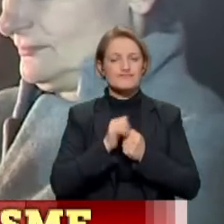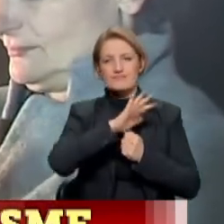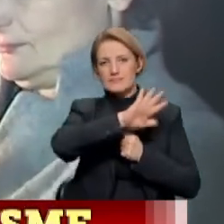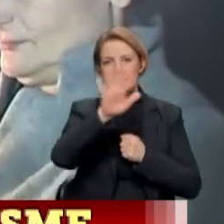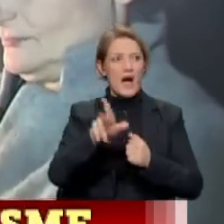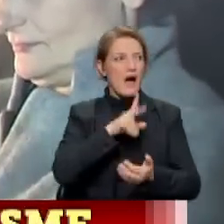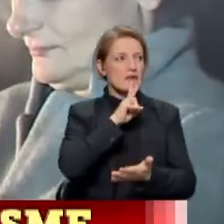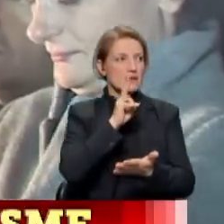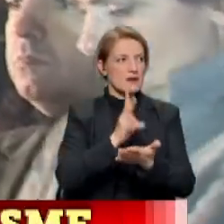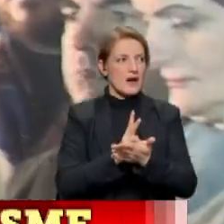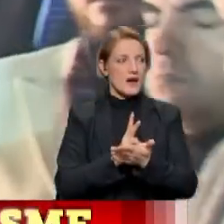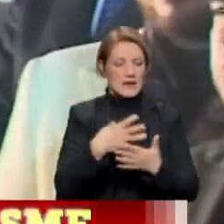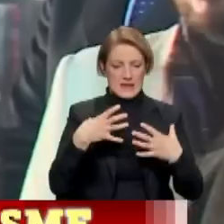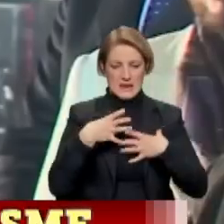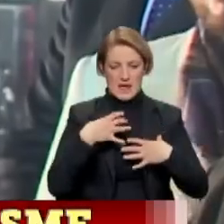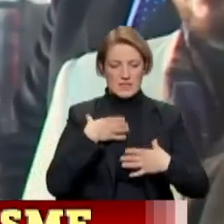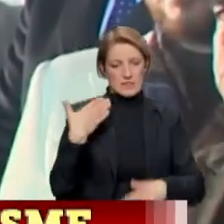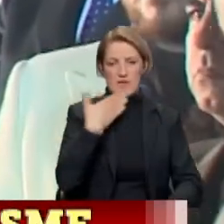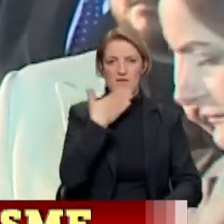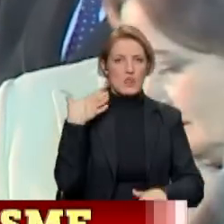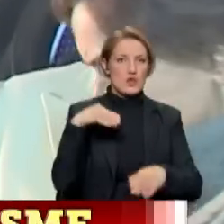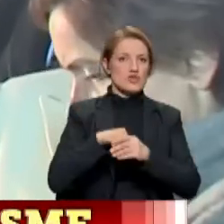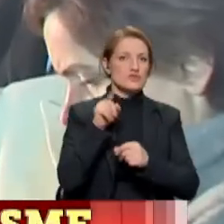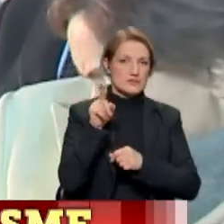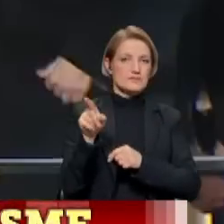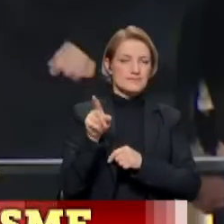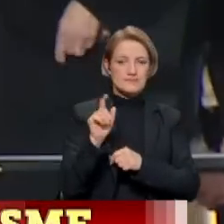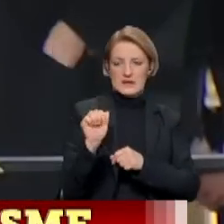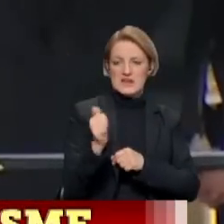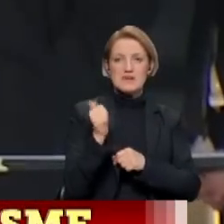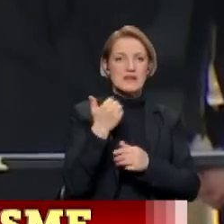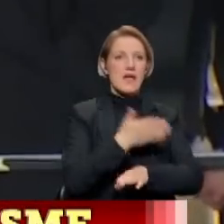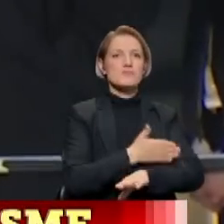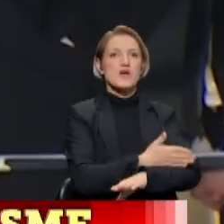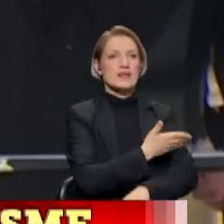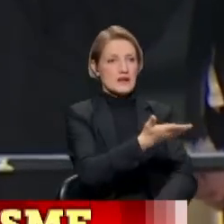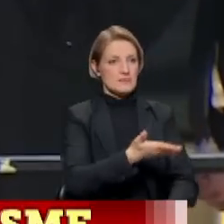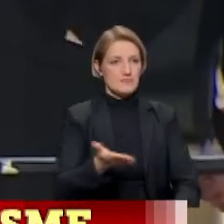her karar kendi çıkarları için. Kıymetli hemşehrilerim,